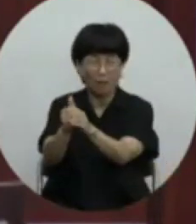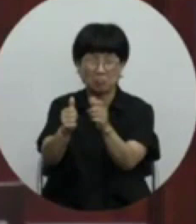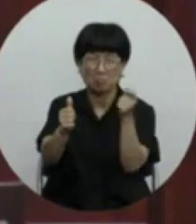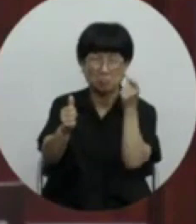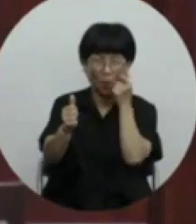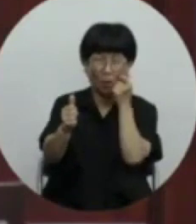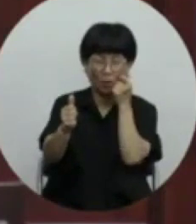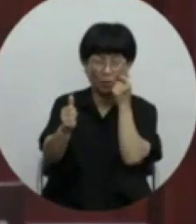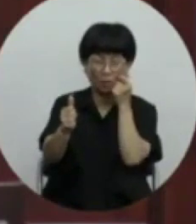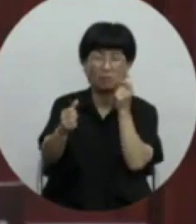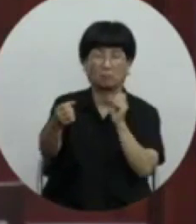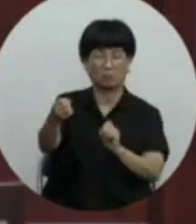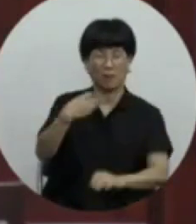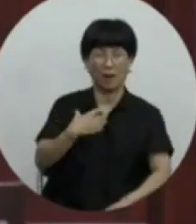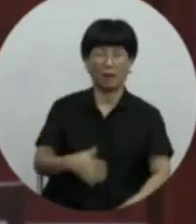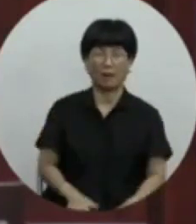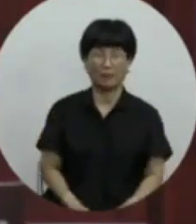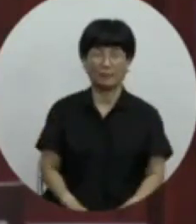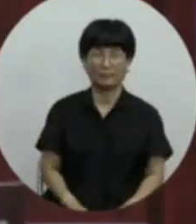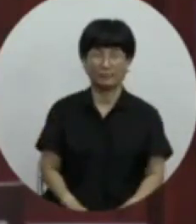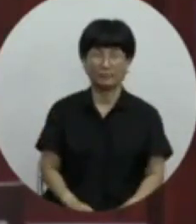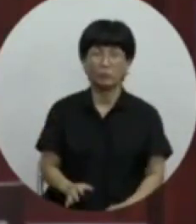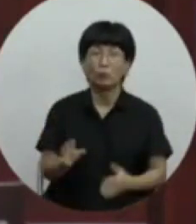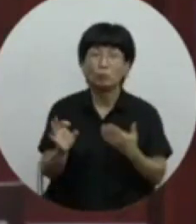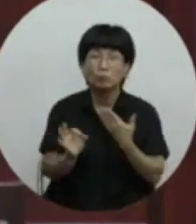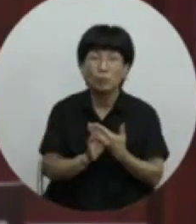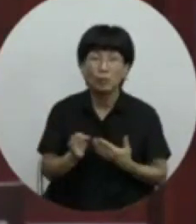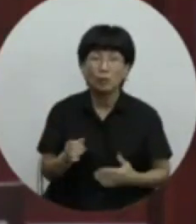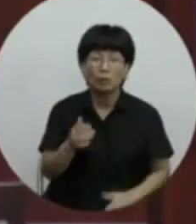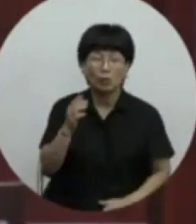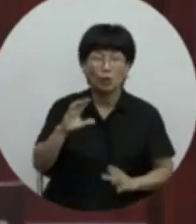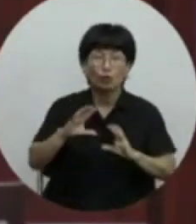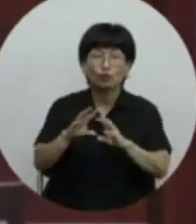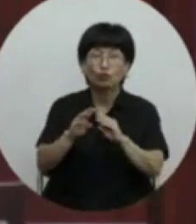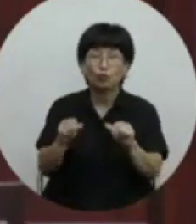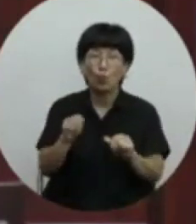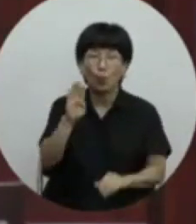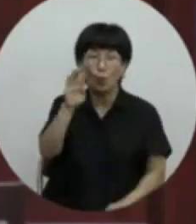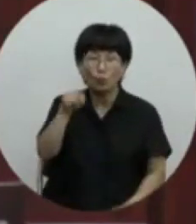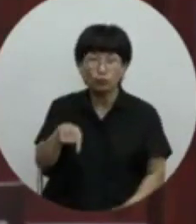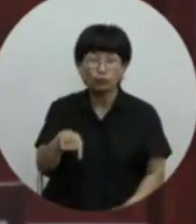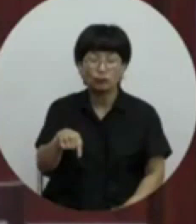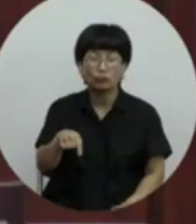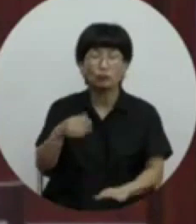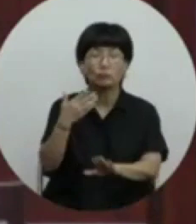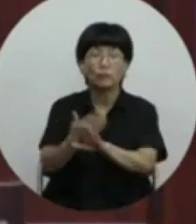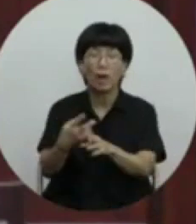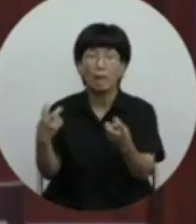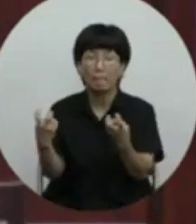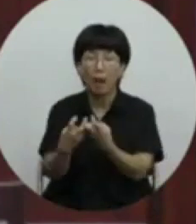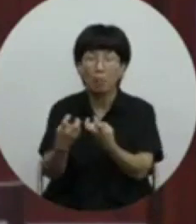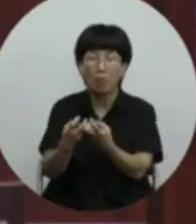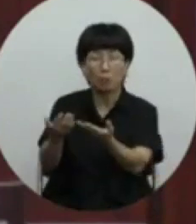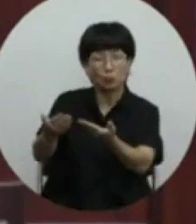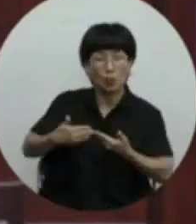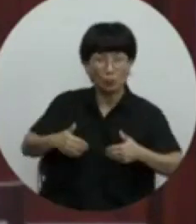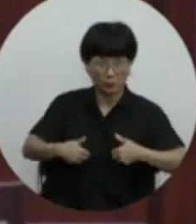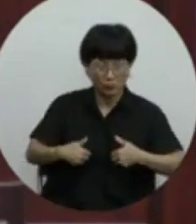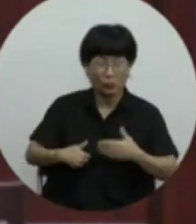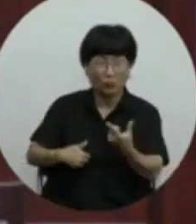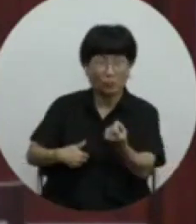그런 의견을 받았습니다. 그러면은 국토부에 어떤 다른 대안이 있어야 되는데 저희는